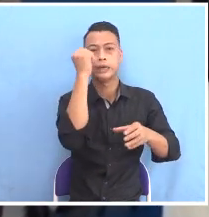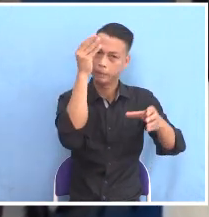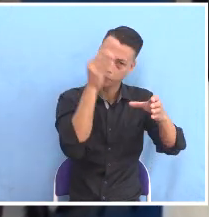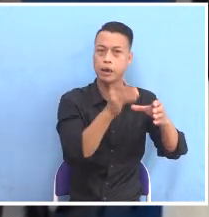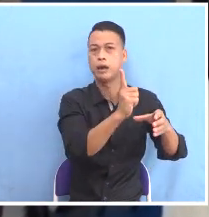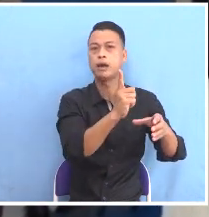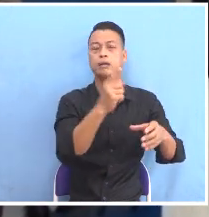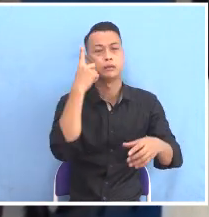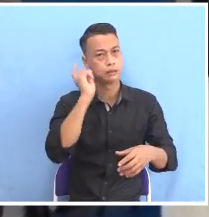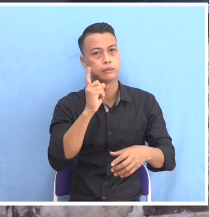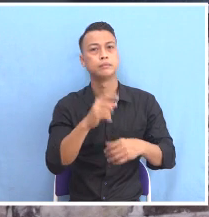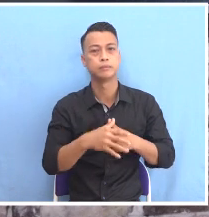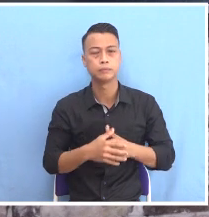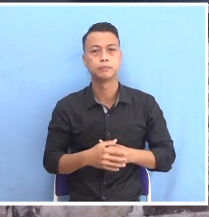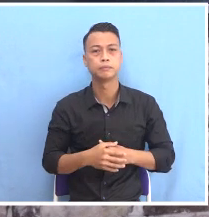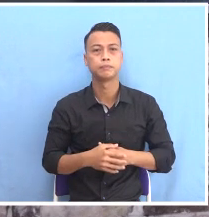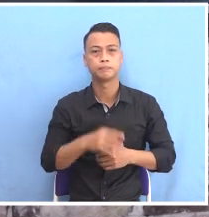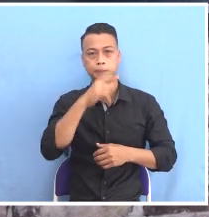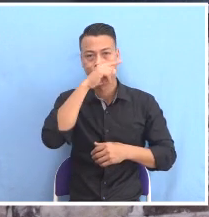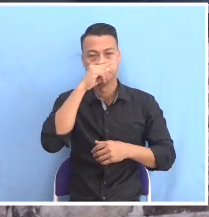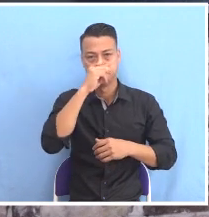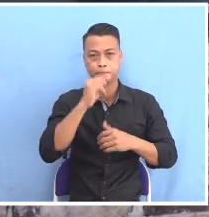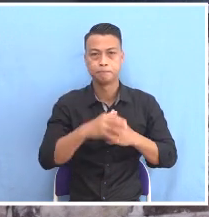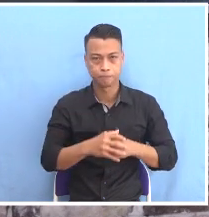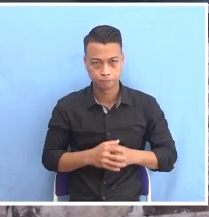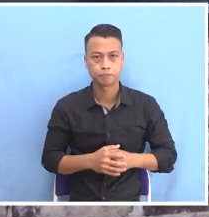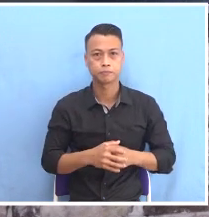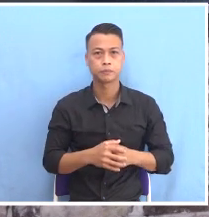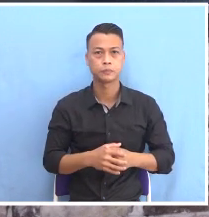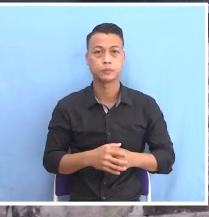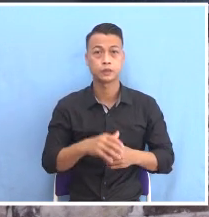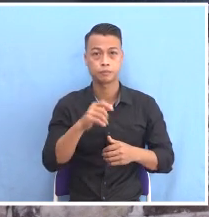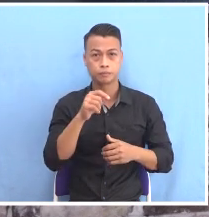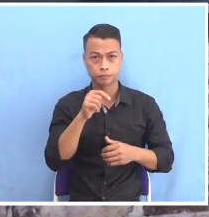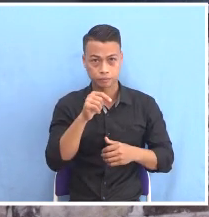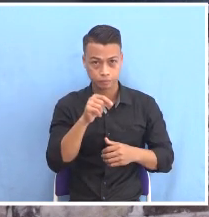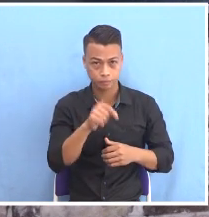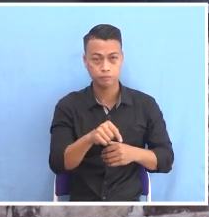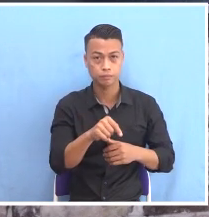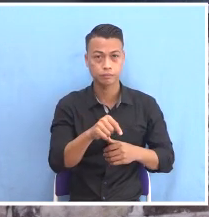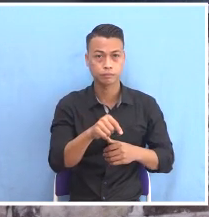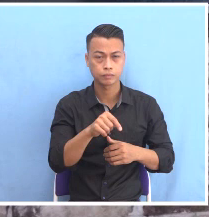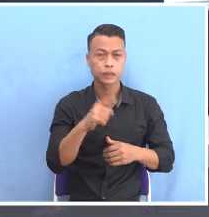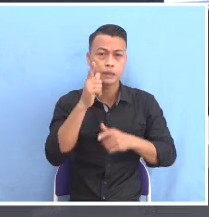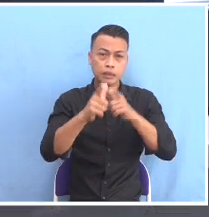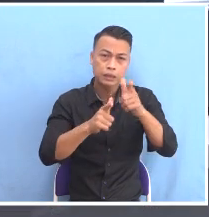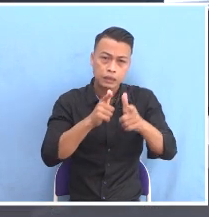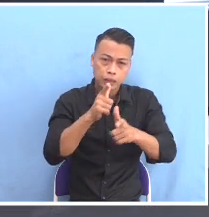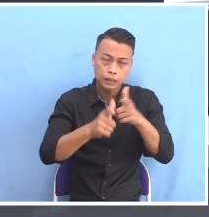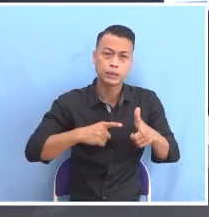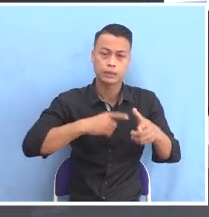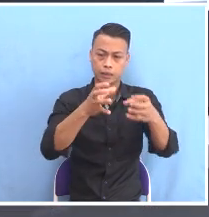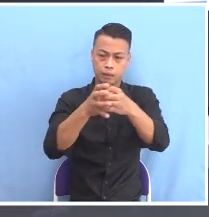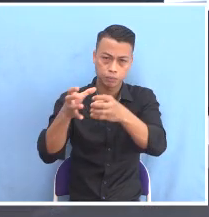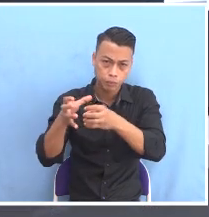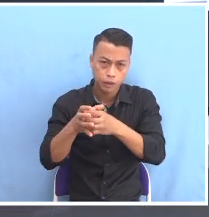စ်တယ်လို့ပဲကျွန်တော်အနေနဲ့ကမြင်ပါတယ်အ ဲ့တော့အချိန်လေးကပြန်ပြီးတော့မှလဲသွားတာပေါ့လေအဲ့တော့ကိုမင်းစောဦးခင်ဗျတိုင်းနာလက်နက်က